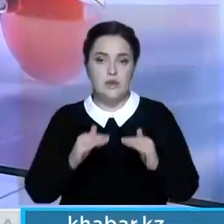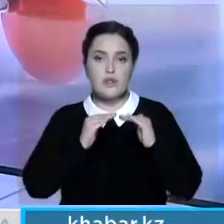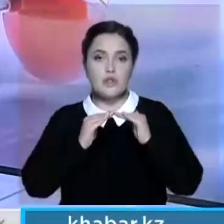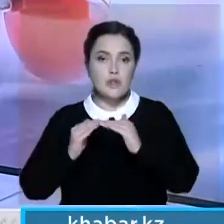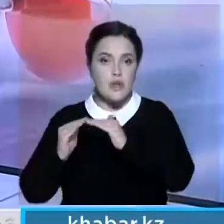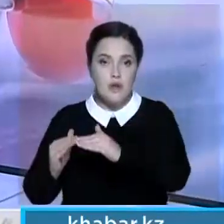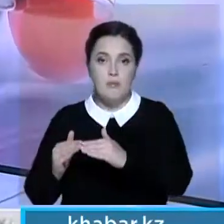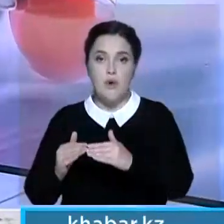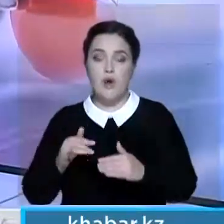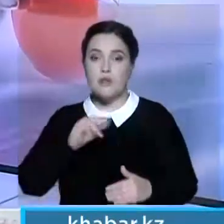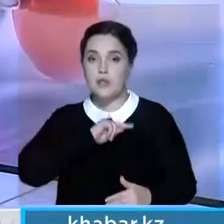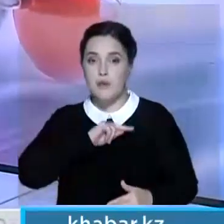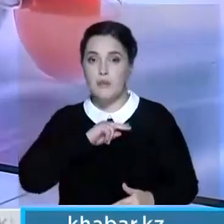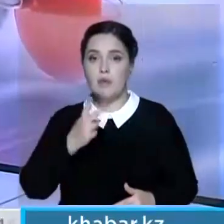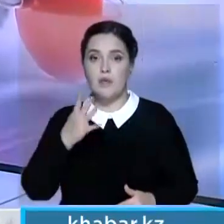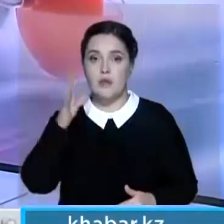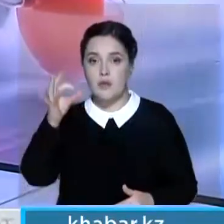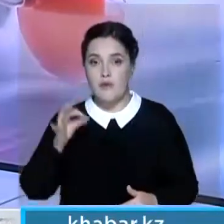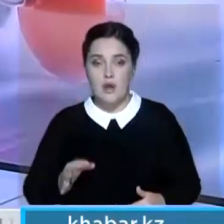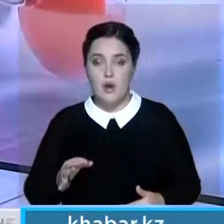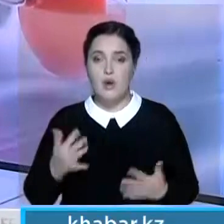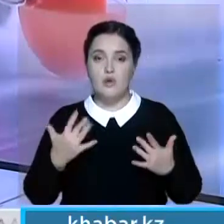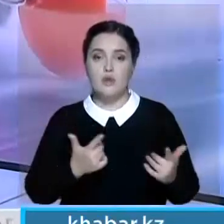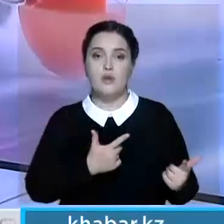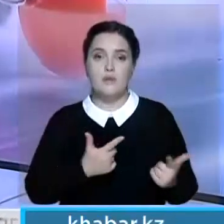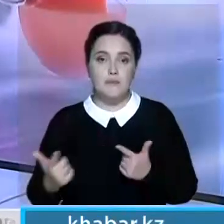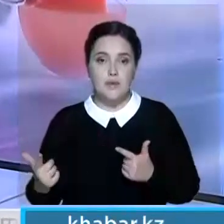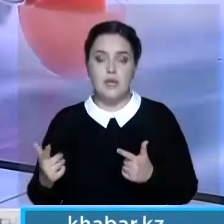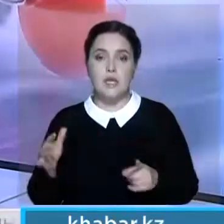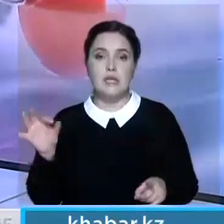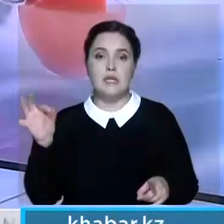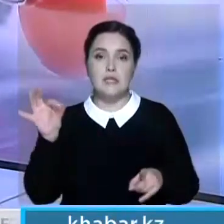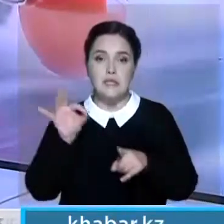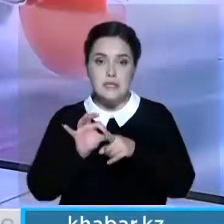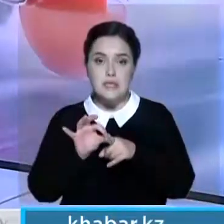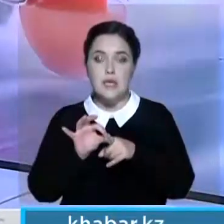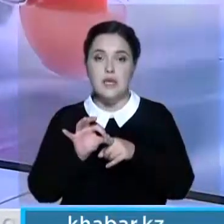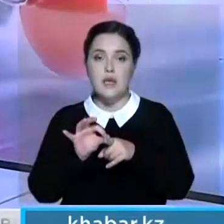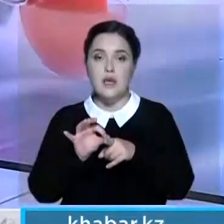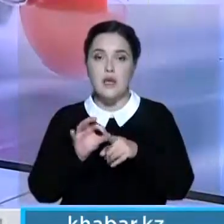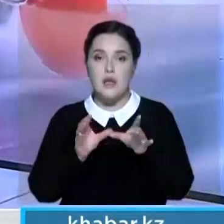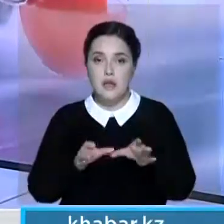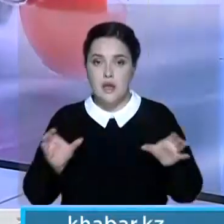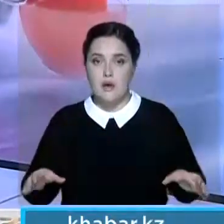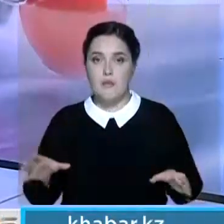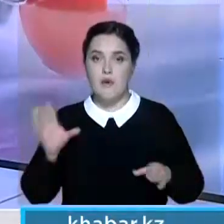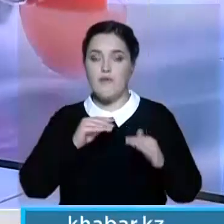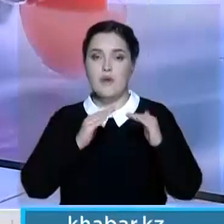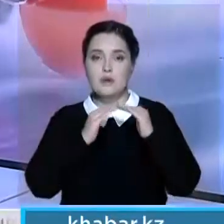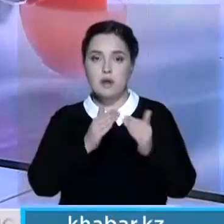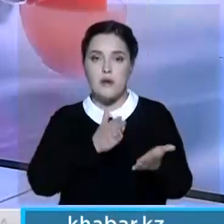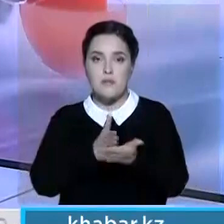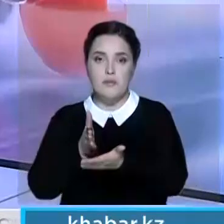30 тысяч частных домов. На данный момент работа на 25% уже проведена. Цель – до конца отопительного